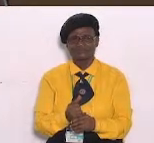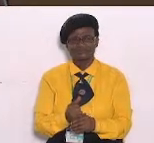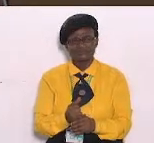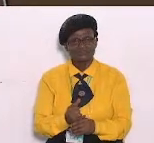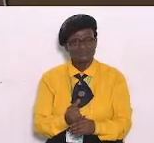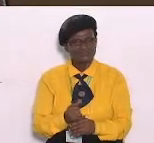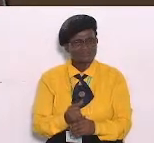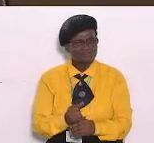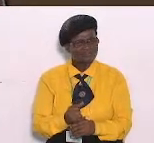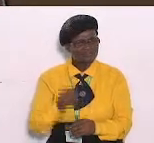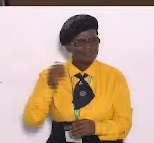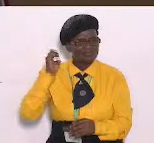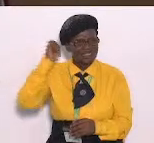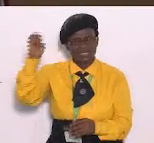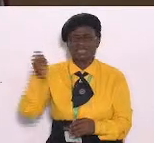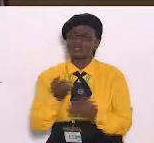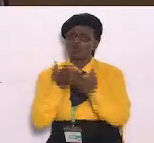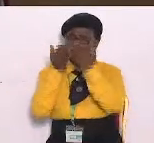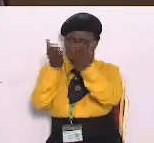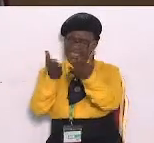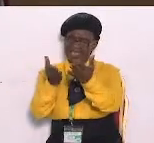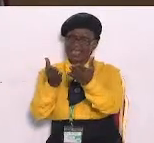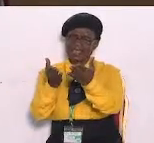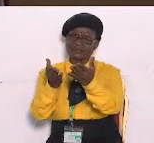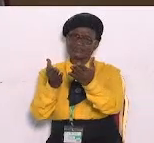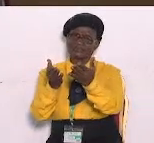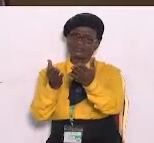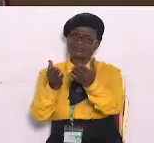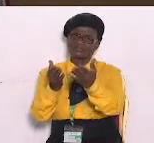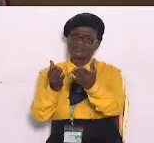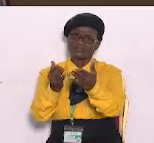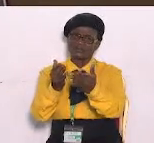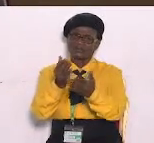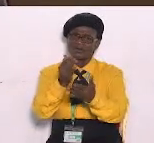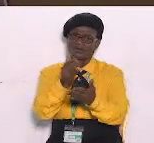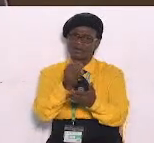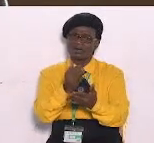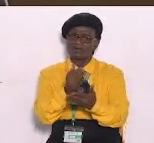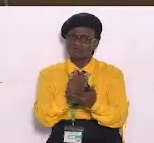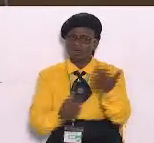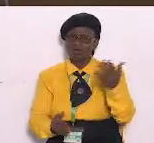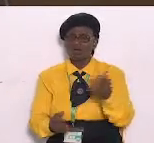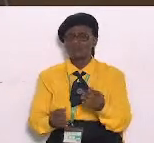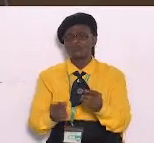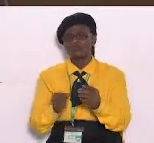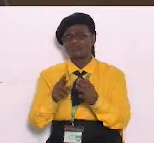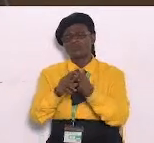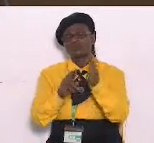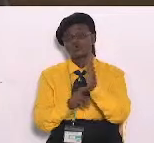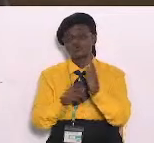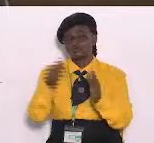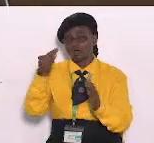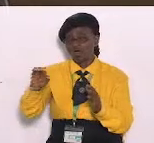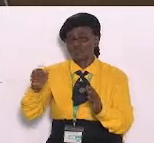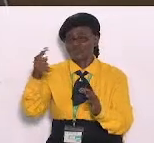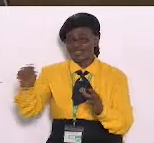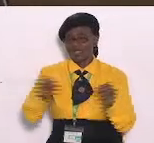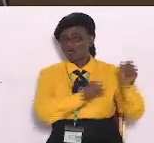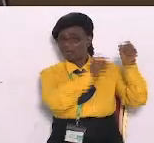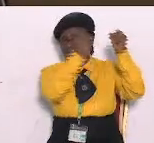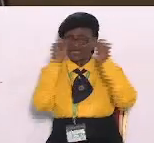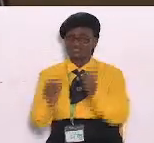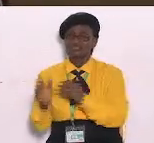pourquoi il il obéissent quelques loi du